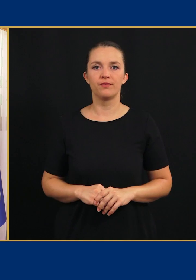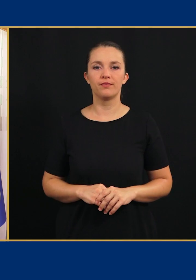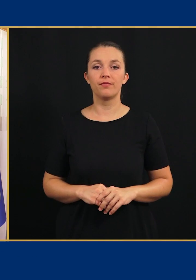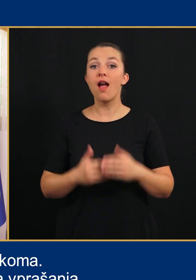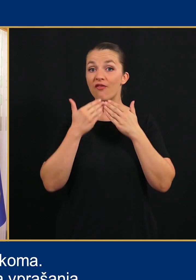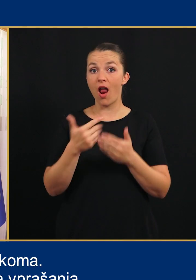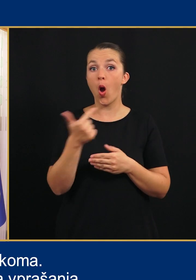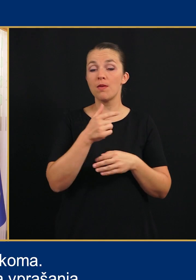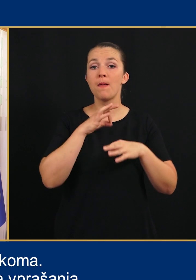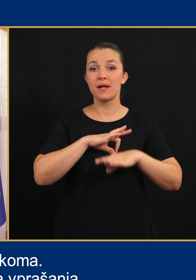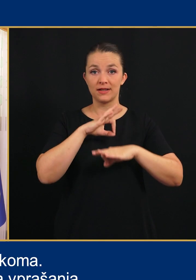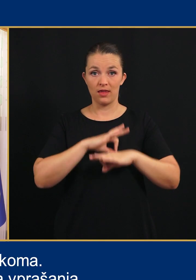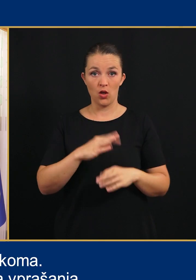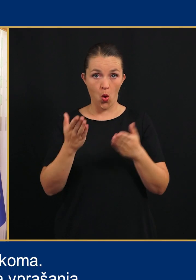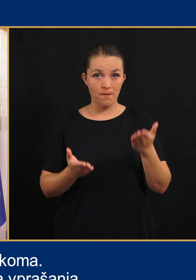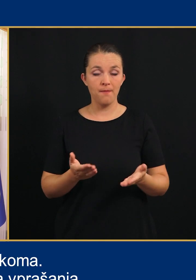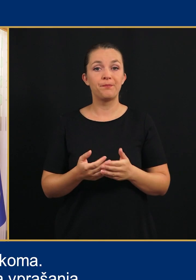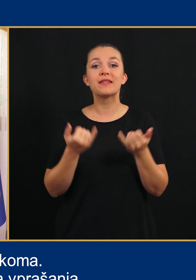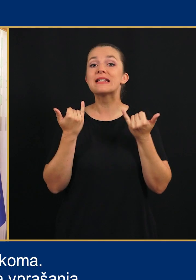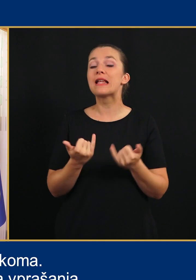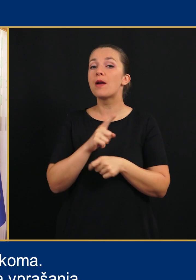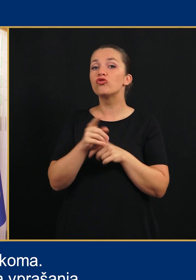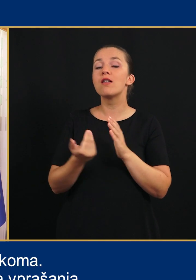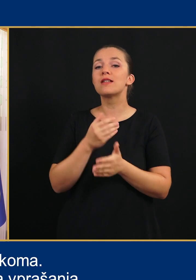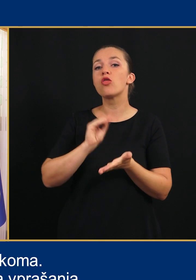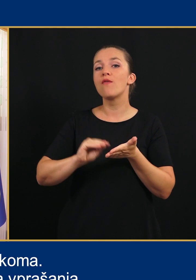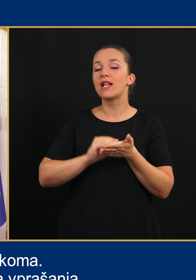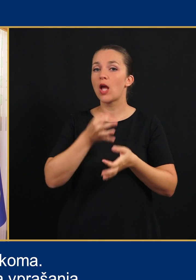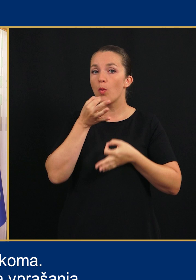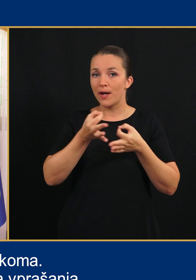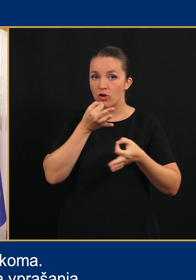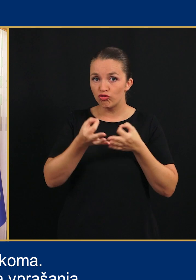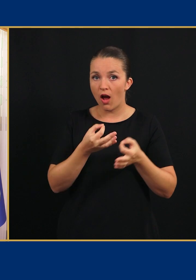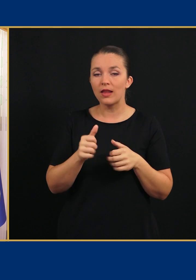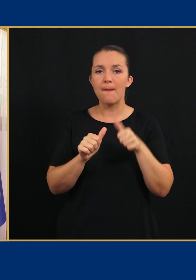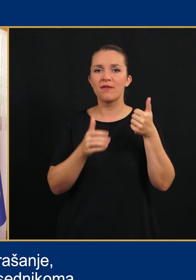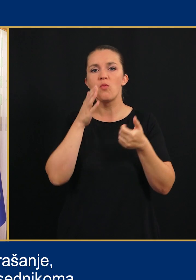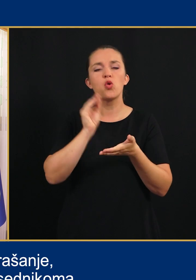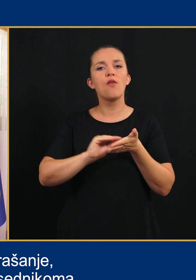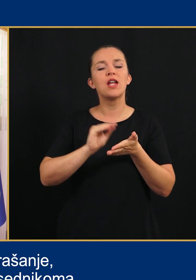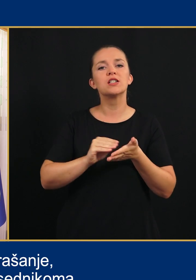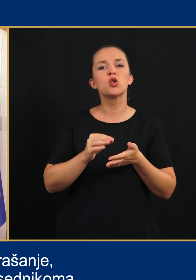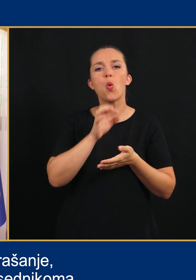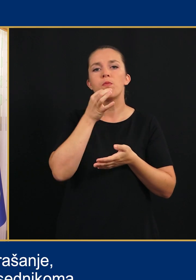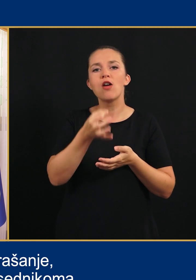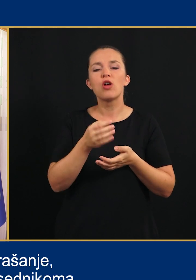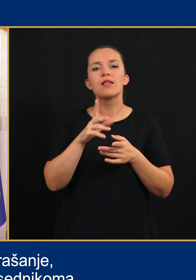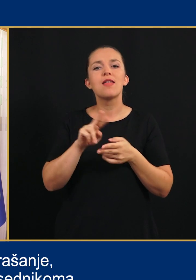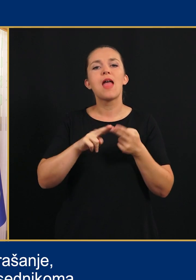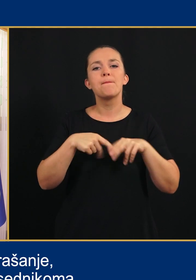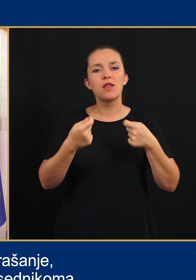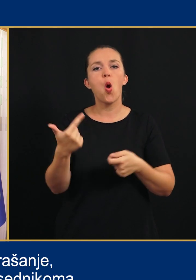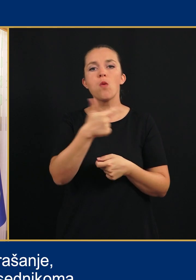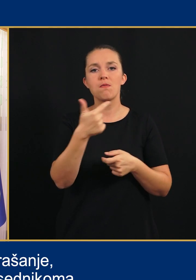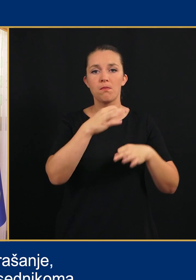Hvala obema predsednikoma. Sedaj pa je čas za novinarska vprašanja. Najprej bo novinarsko vprašanje, ki je